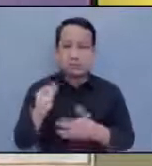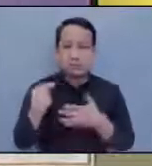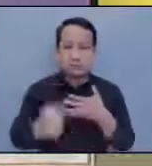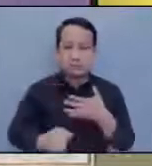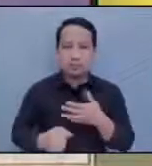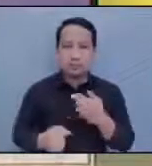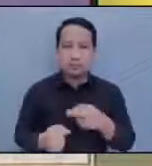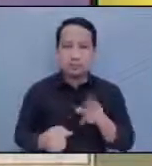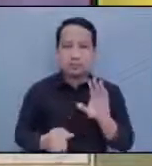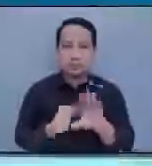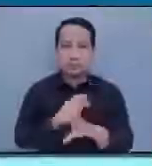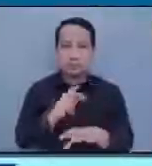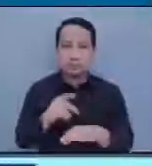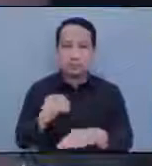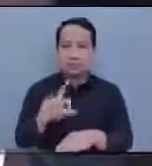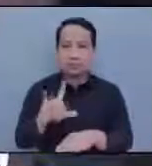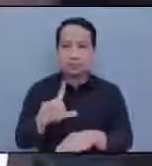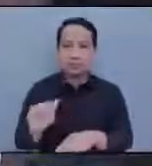and shine, Mela.